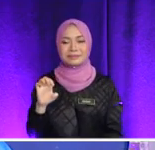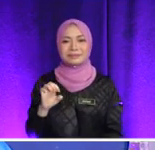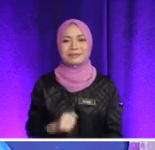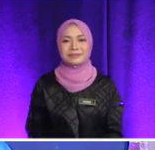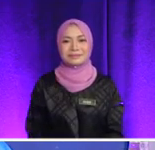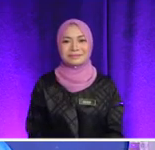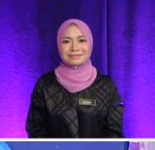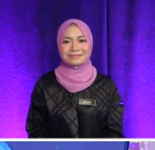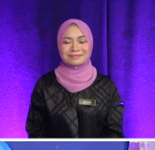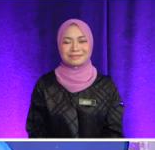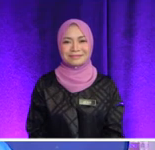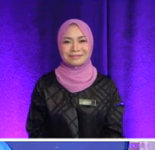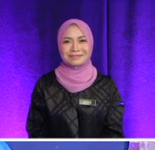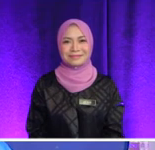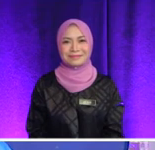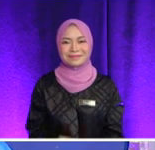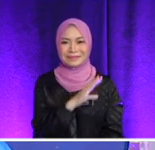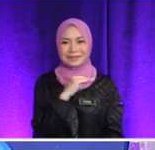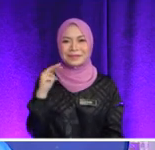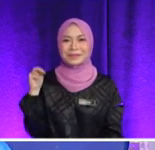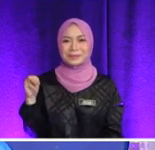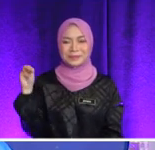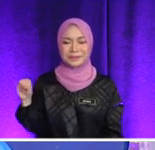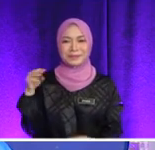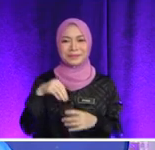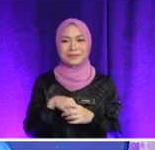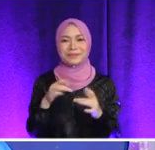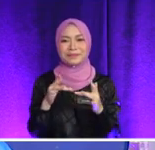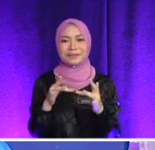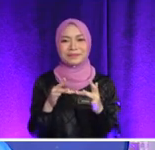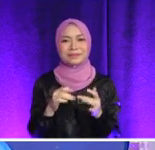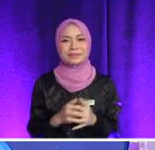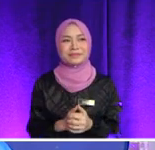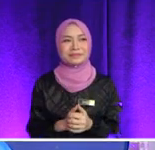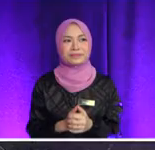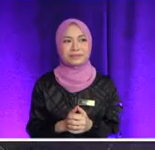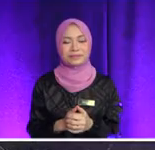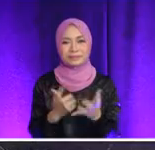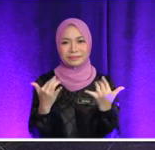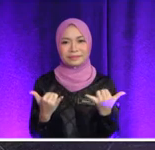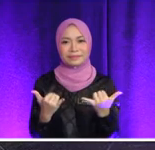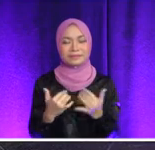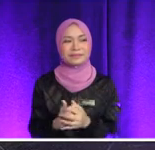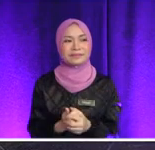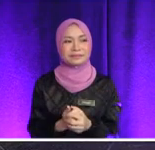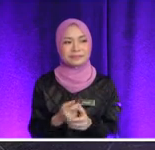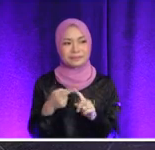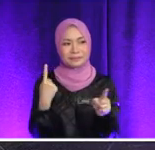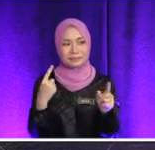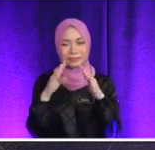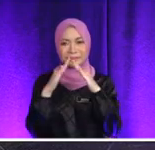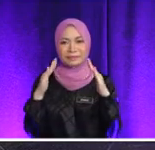tidak dilupakan juga murid-murid dalam tarian dan menuntun dari rumah Oke jadi apakah yang akan kita fokuskan